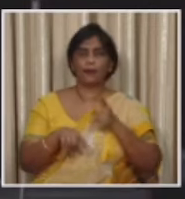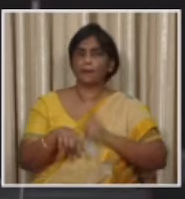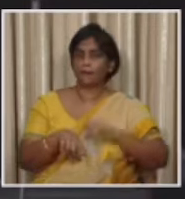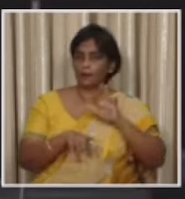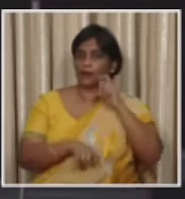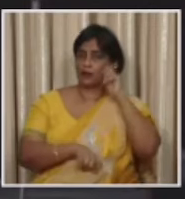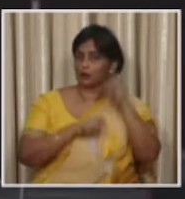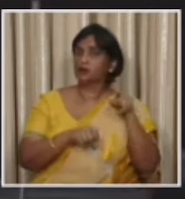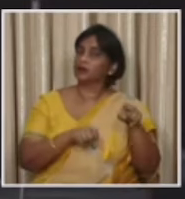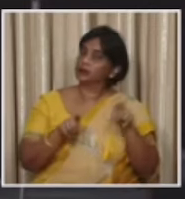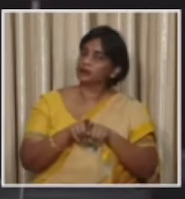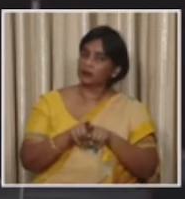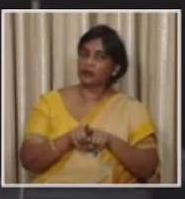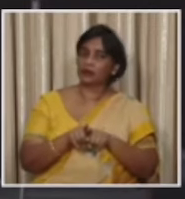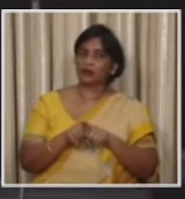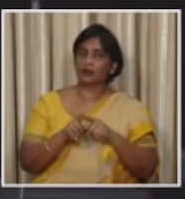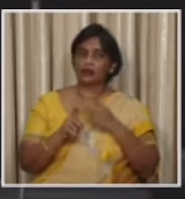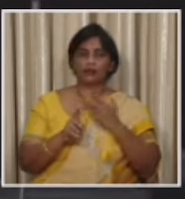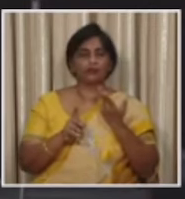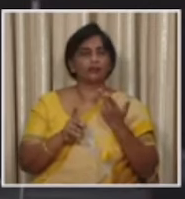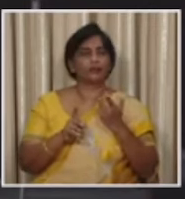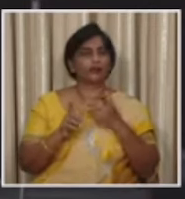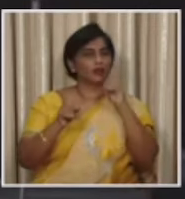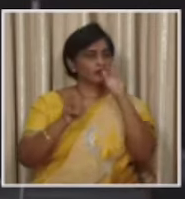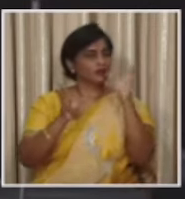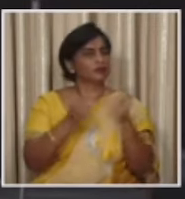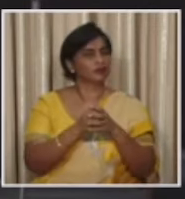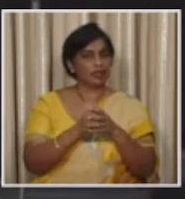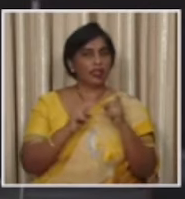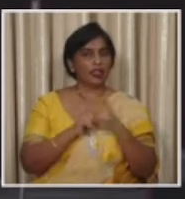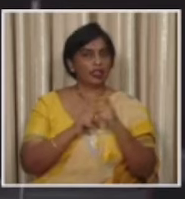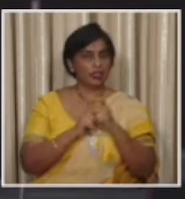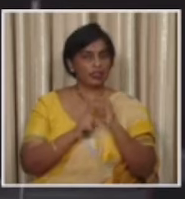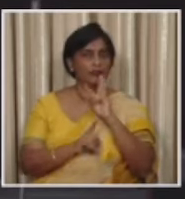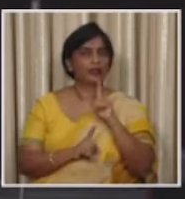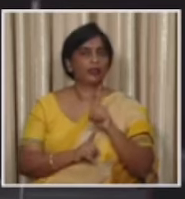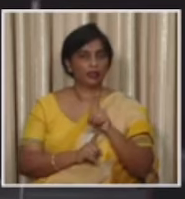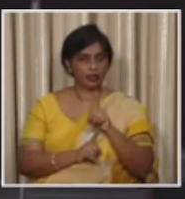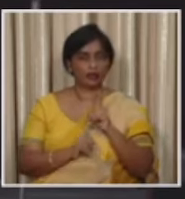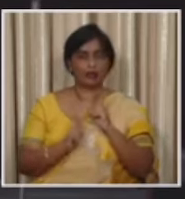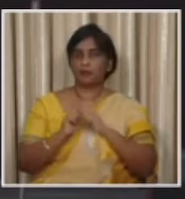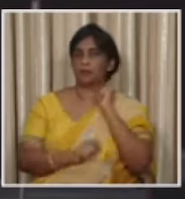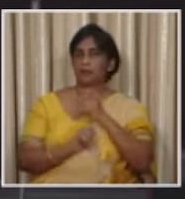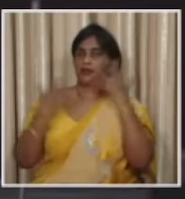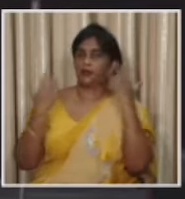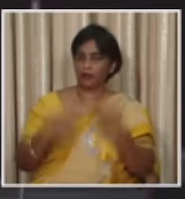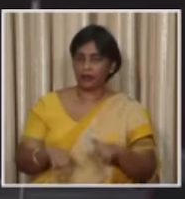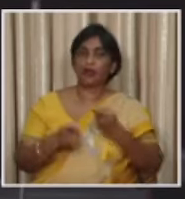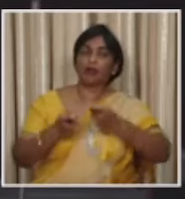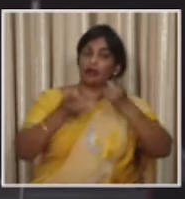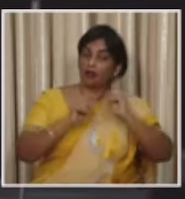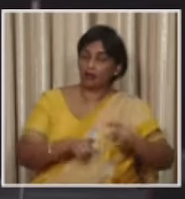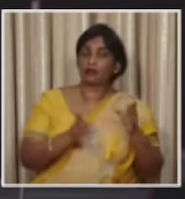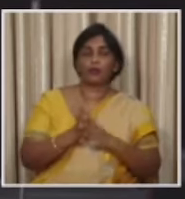අවදානමට ලක් වූ කාණ්ඩය සහ සංක්‍රාන්තික කාණ්ඩය. එක කාණ්ඩයක් දෙසැම්බර් මාසේ 31 වෙනිදා උන්ට ගෙවීම අවසන් වුණා. අනික්